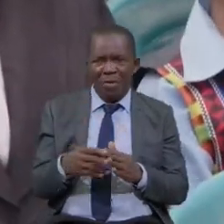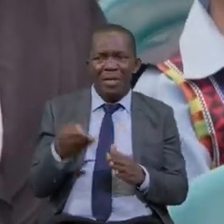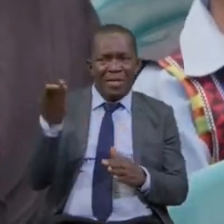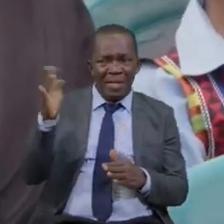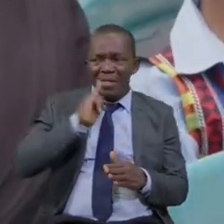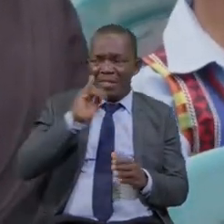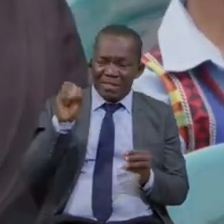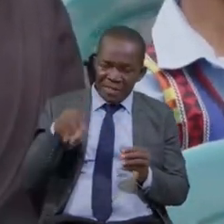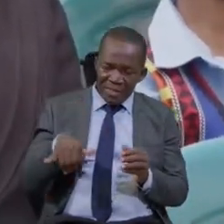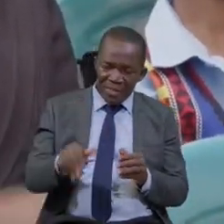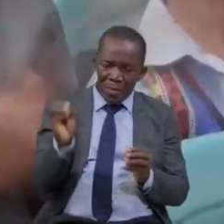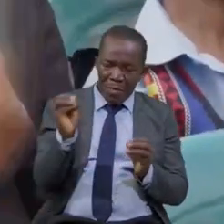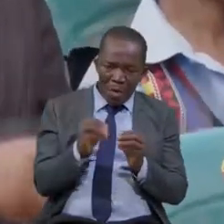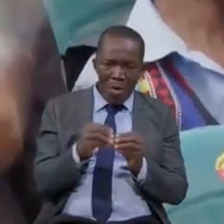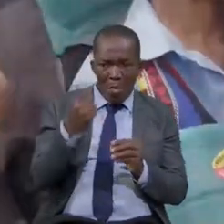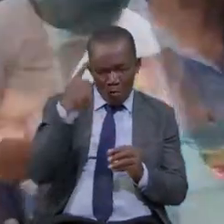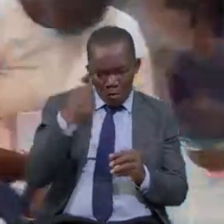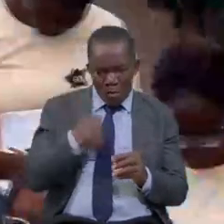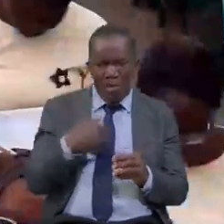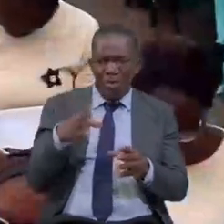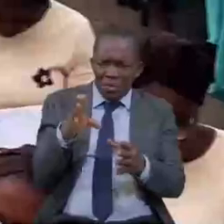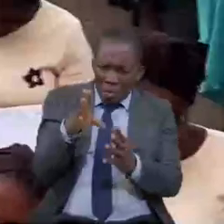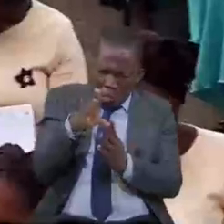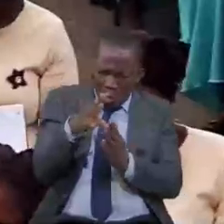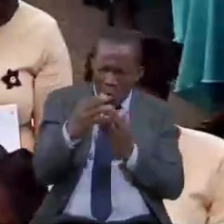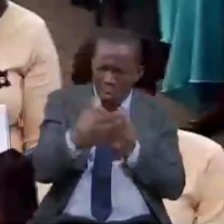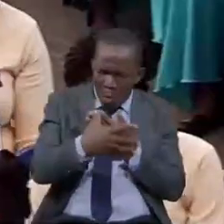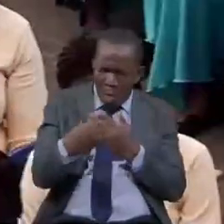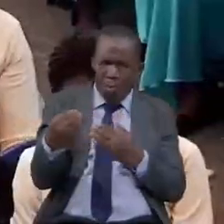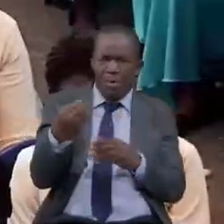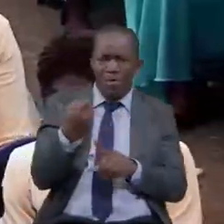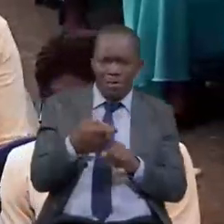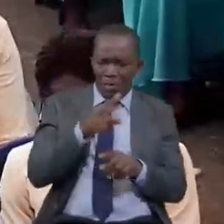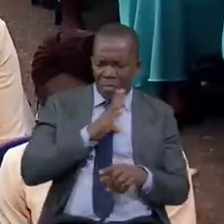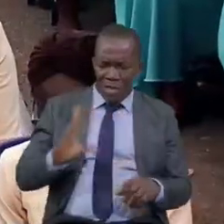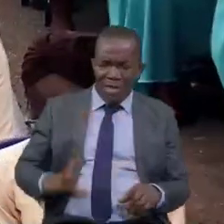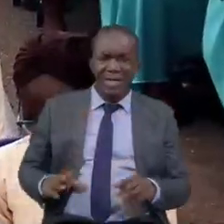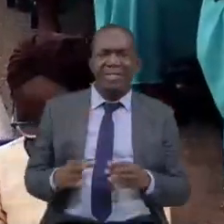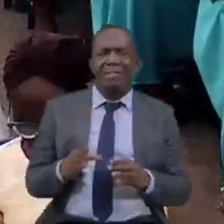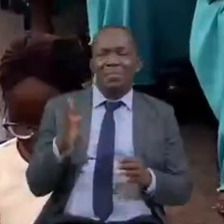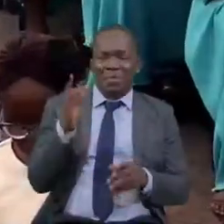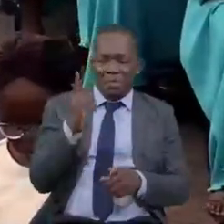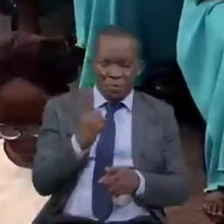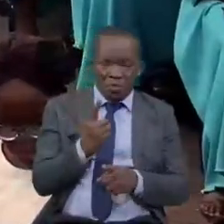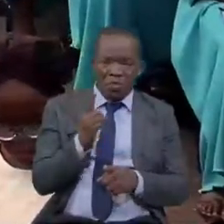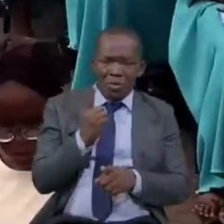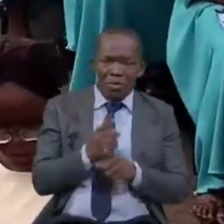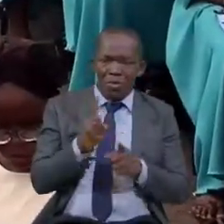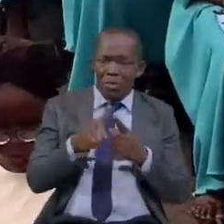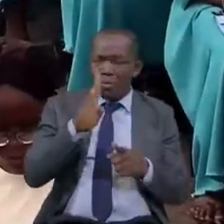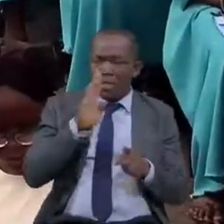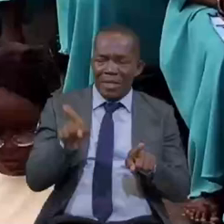de choses pour ressembler au Christ du ciel, mon sauveur, que je dois avoir par